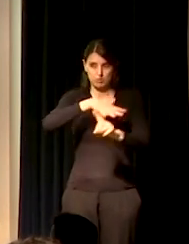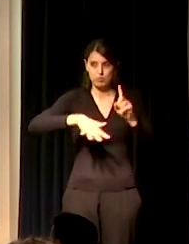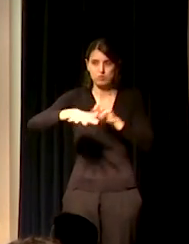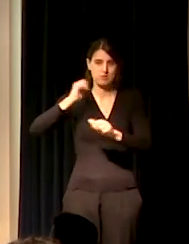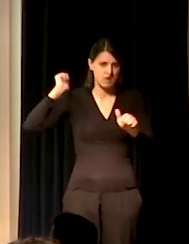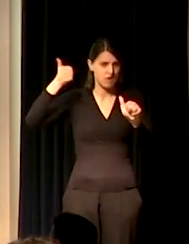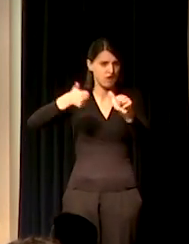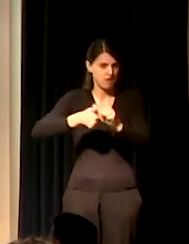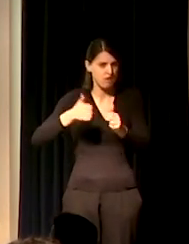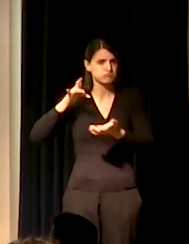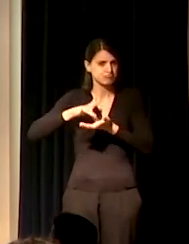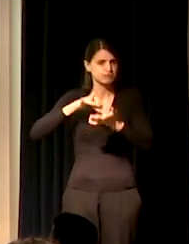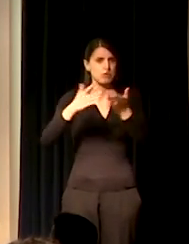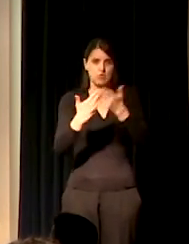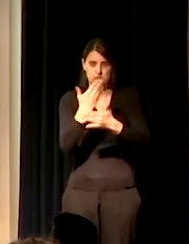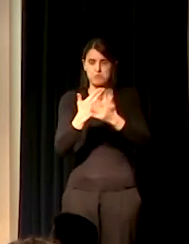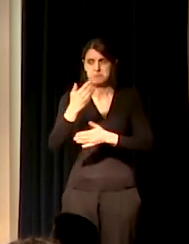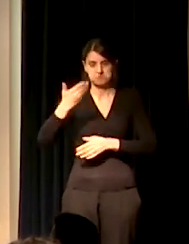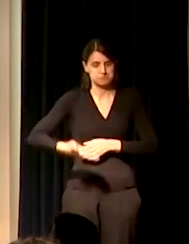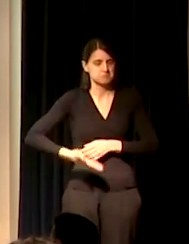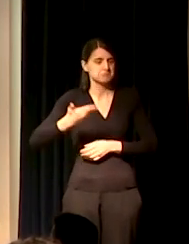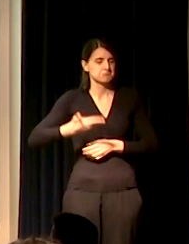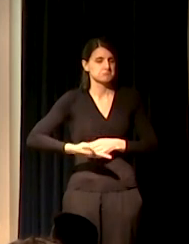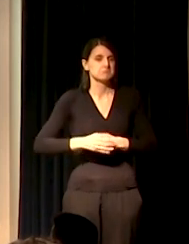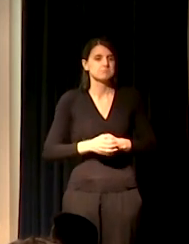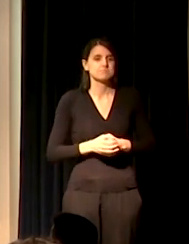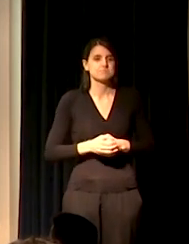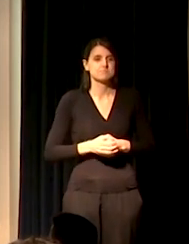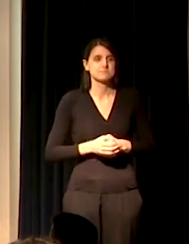estem. I està molt bé